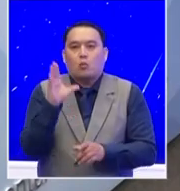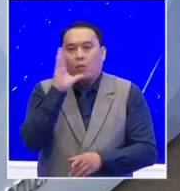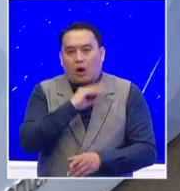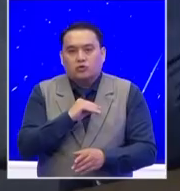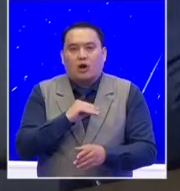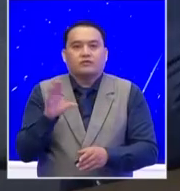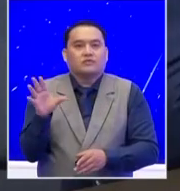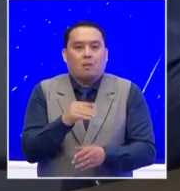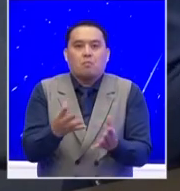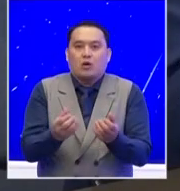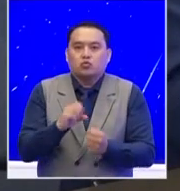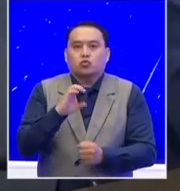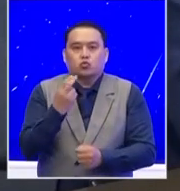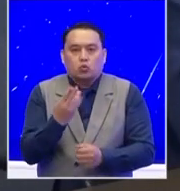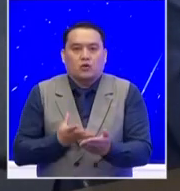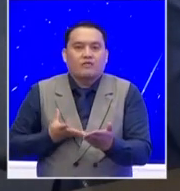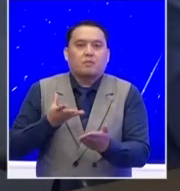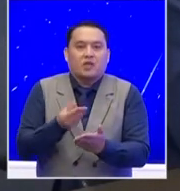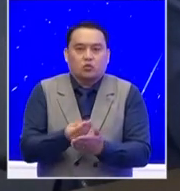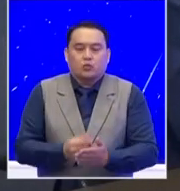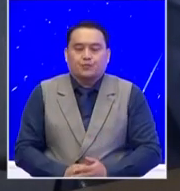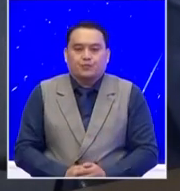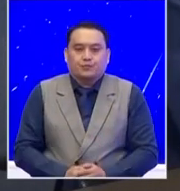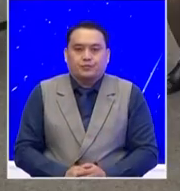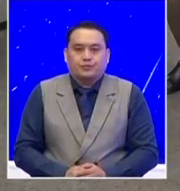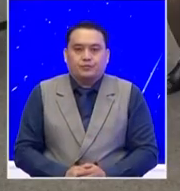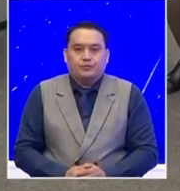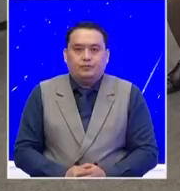смогли беспрепятственно получить социальную выплату, говорят организаторы.